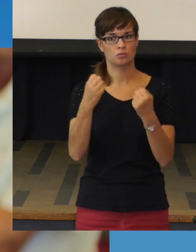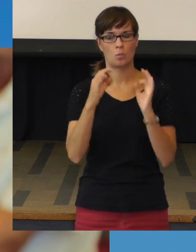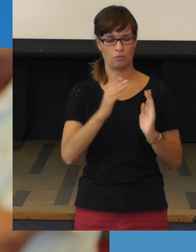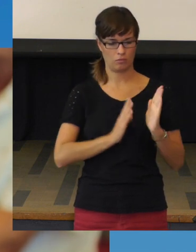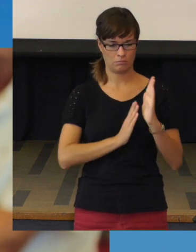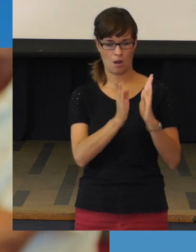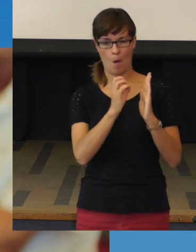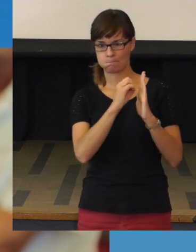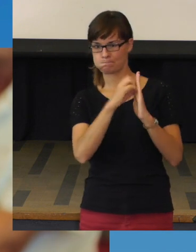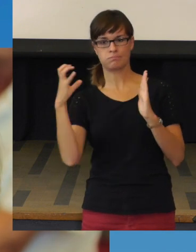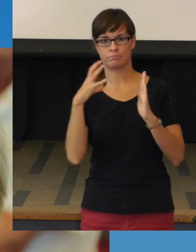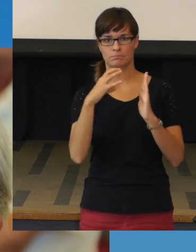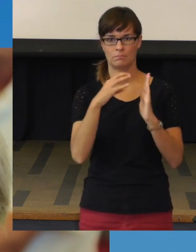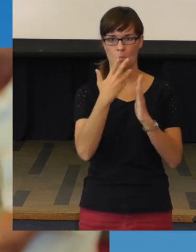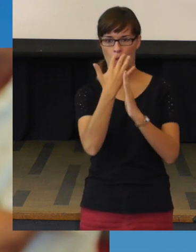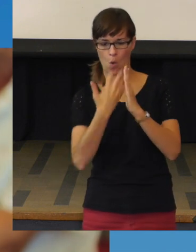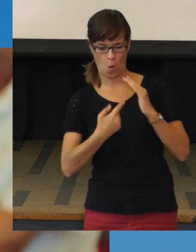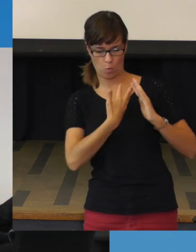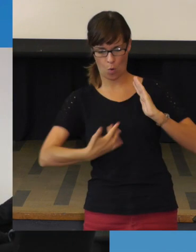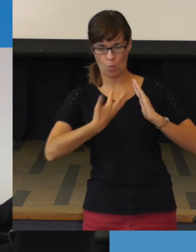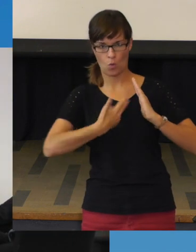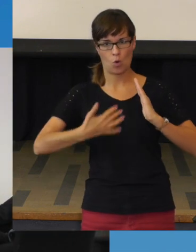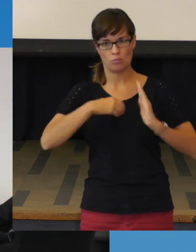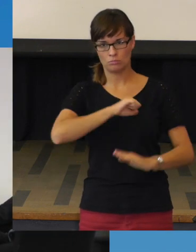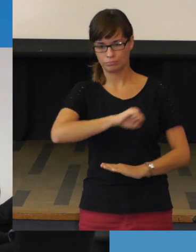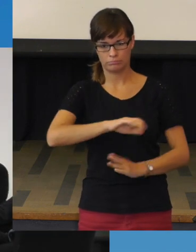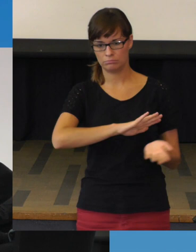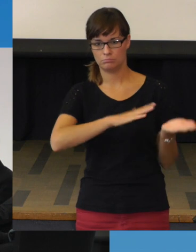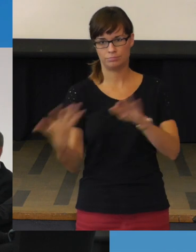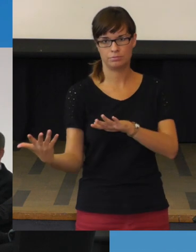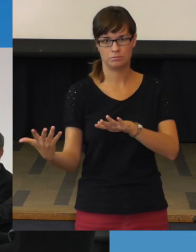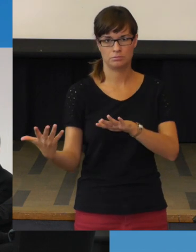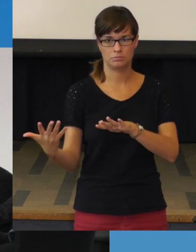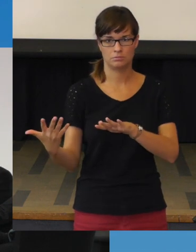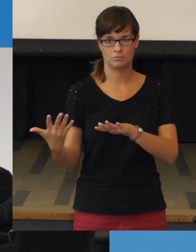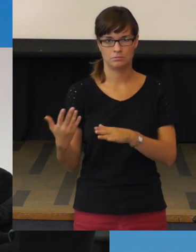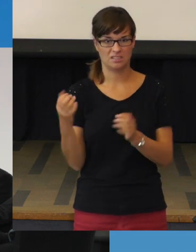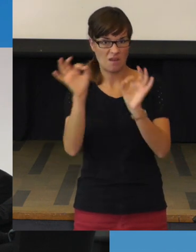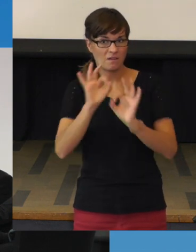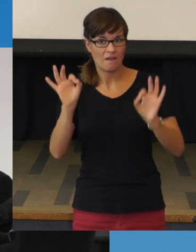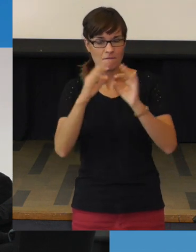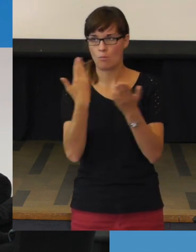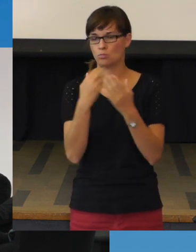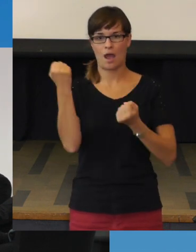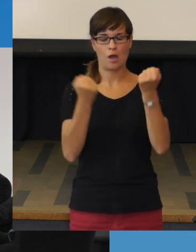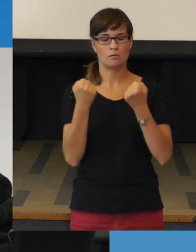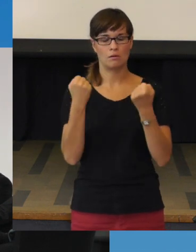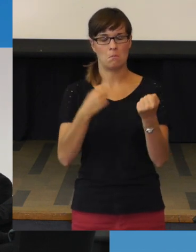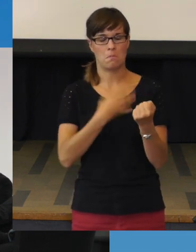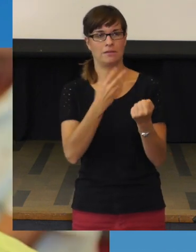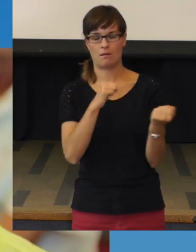aufbrechen und dann weiß man nicht, wie die Situation zu Ende geht. Was haben Sie nur